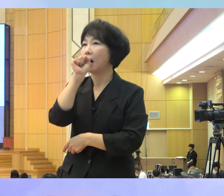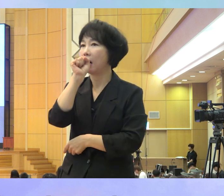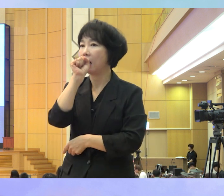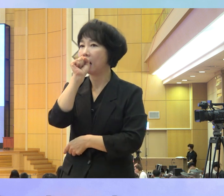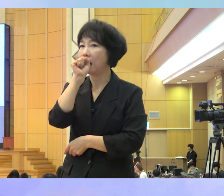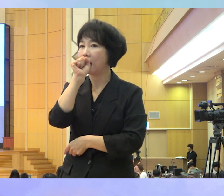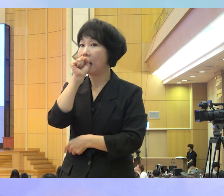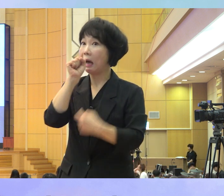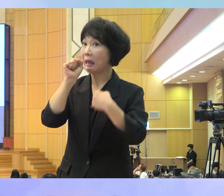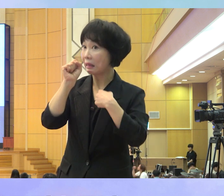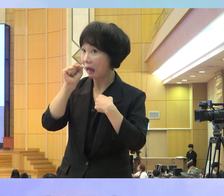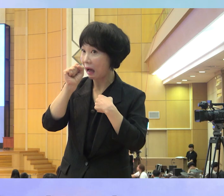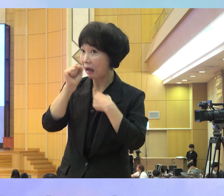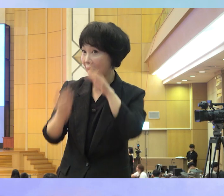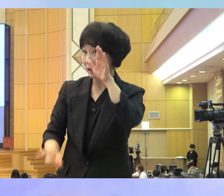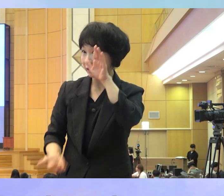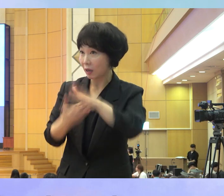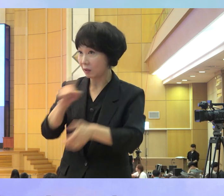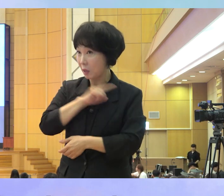예수 그리스도이십니다.